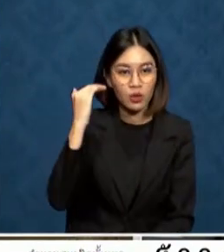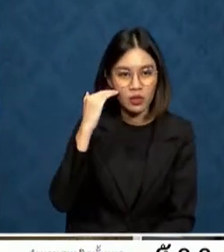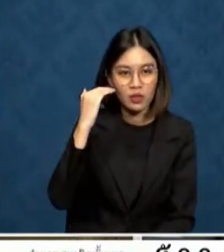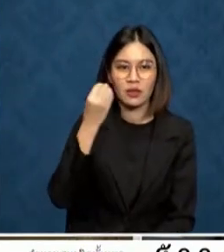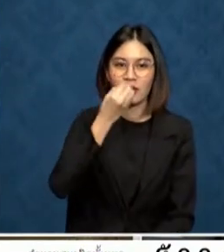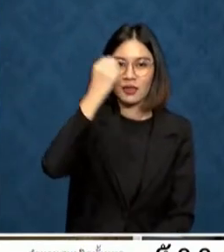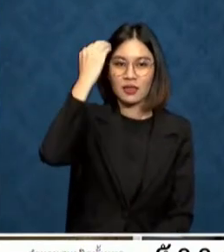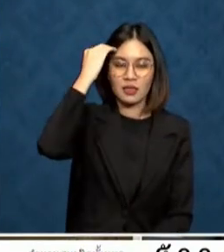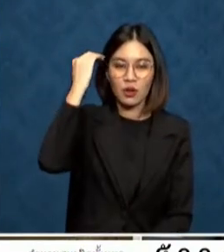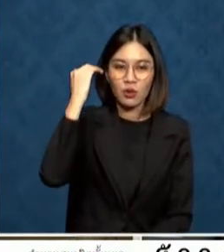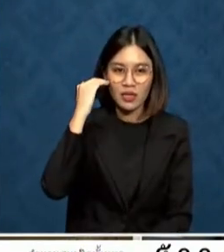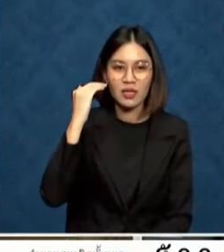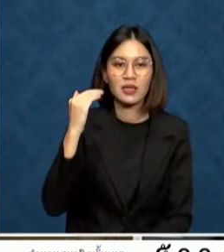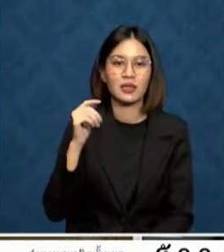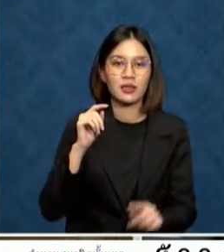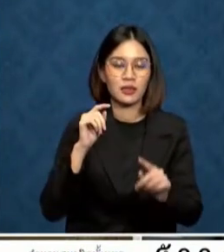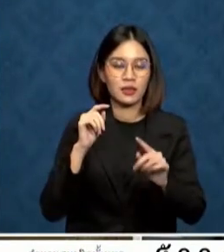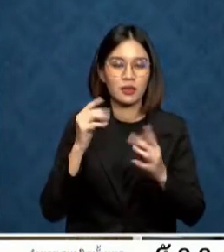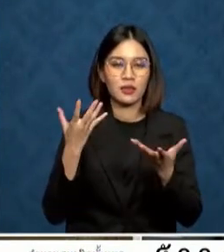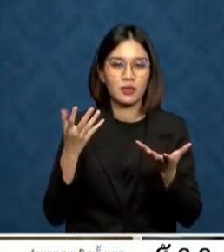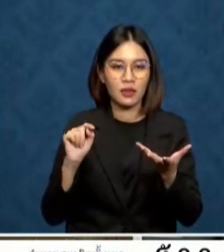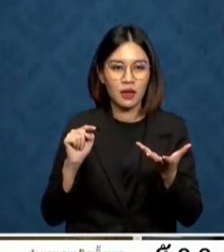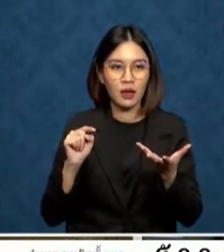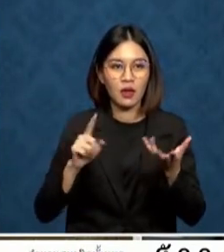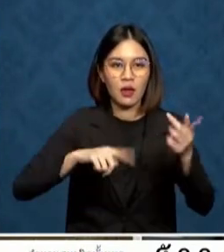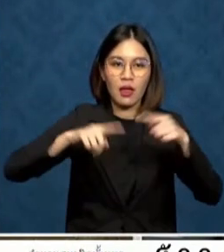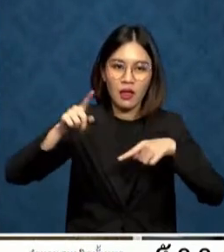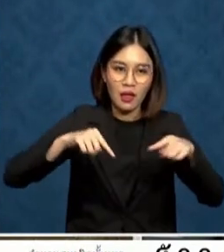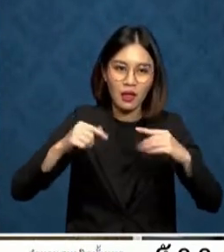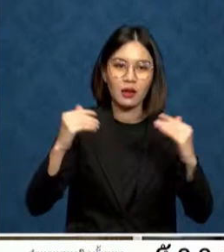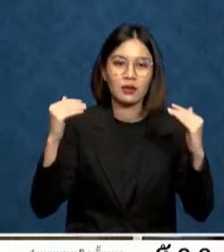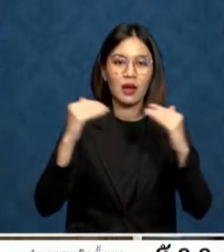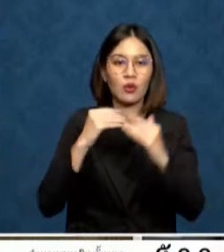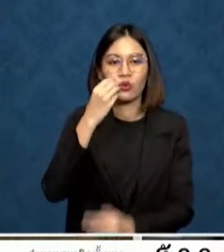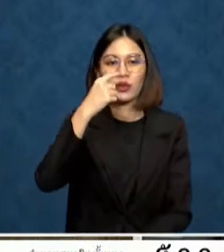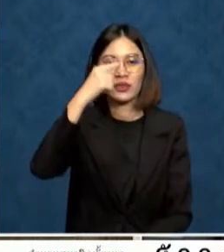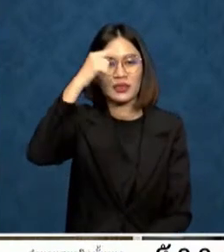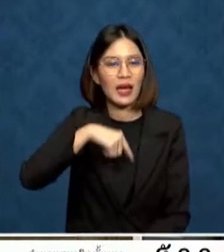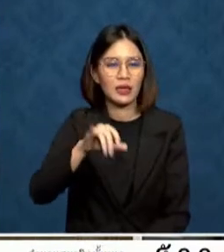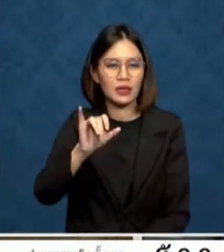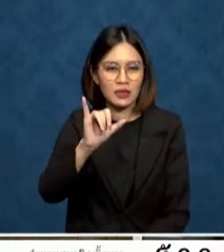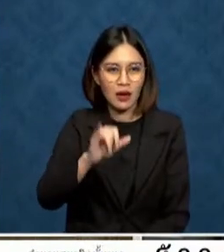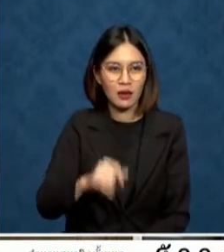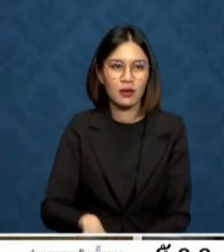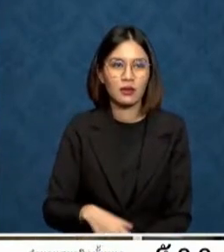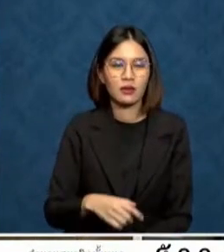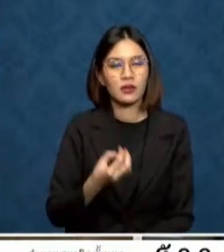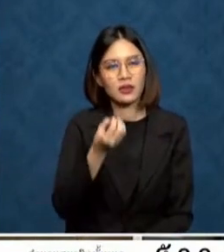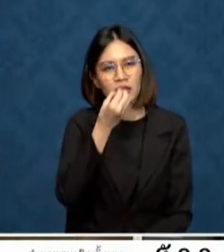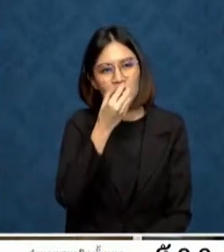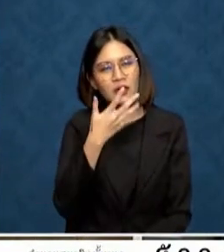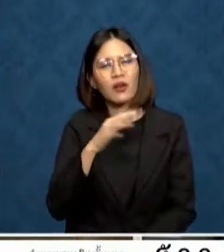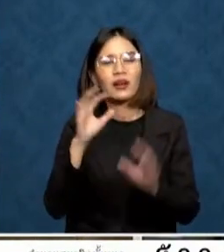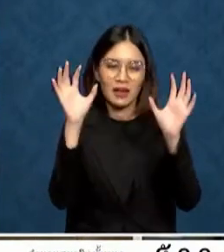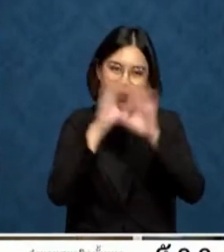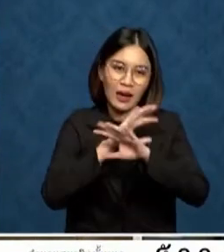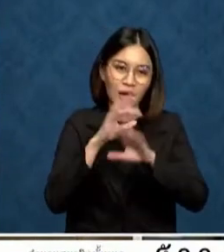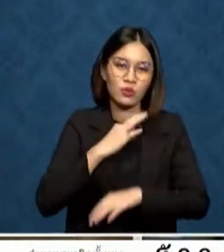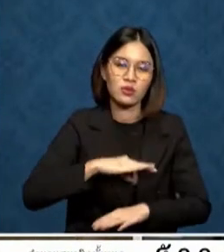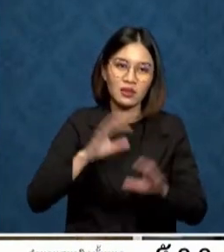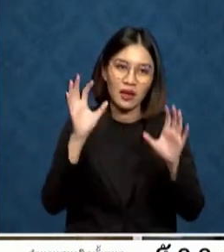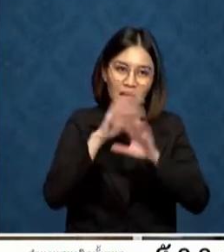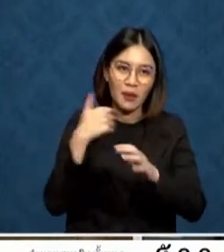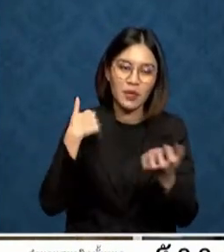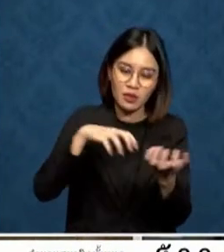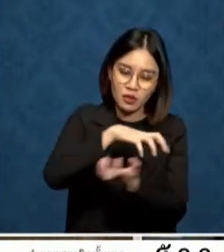เกาหลีจริงๆแล้วก็ความหลากหลายเป็นไม่ได้เท่ากับอาหารไทยนะครับรสชาติมันก็คล้ายๆกันส่วน